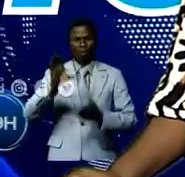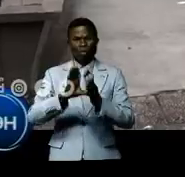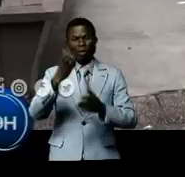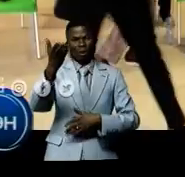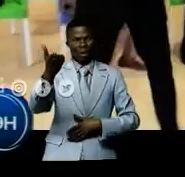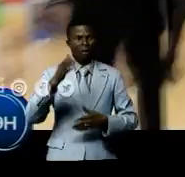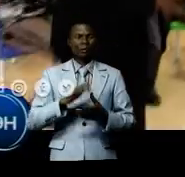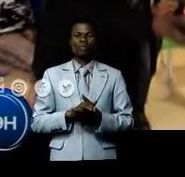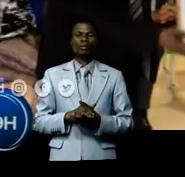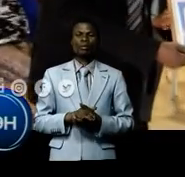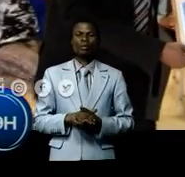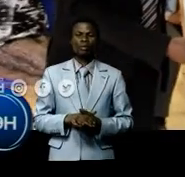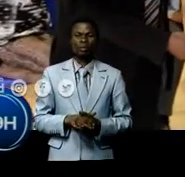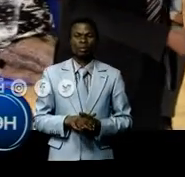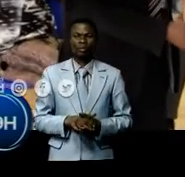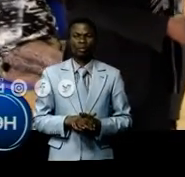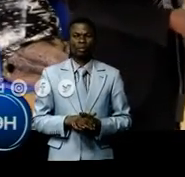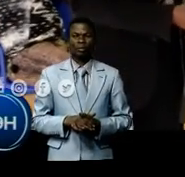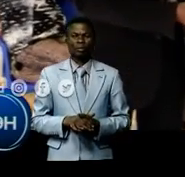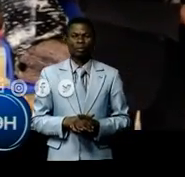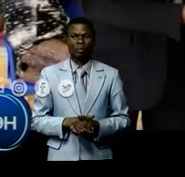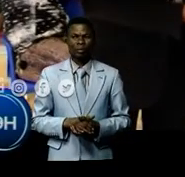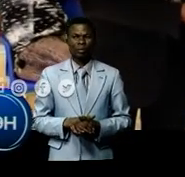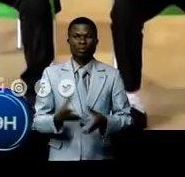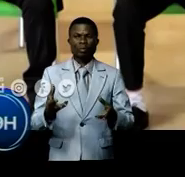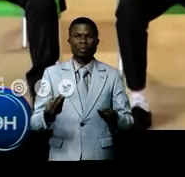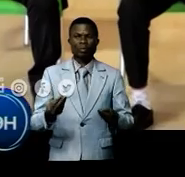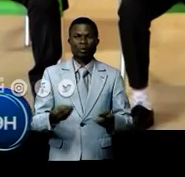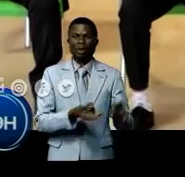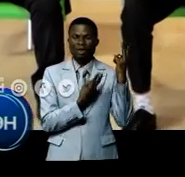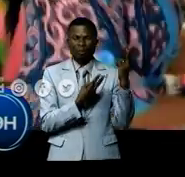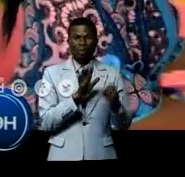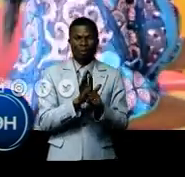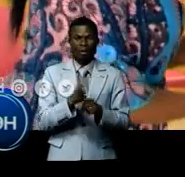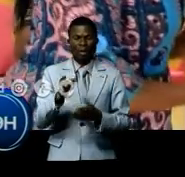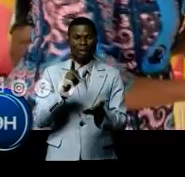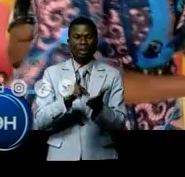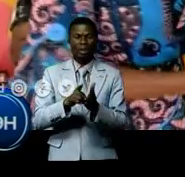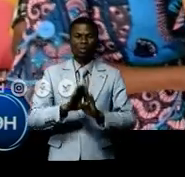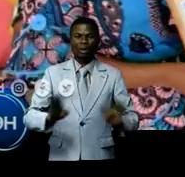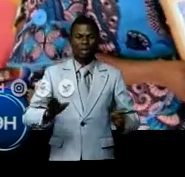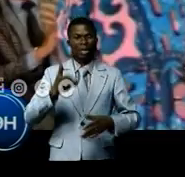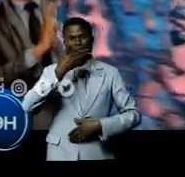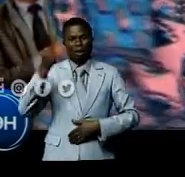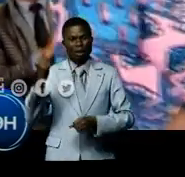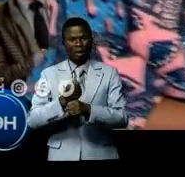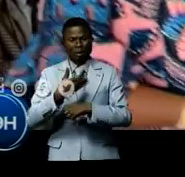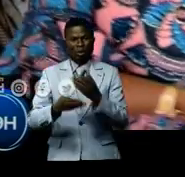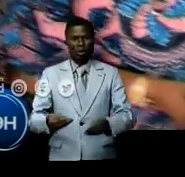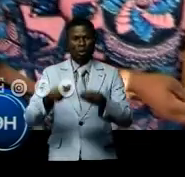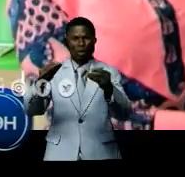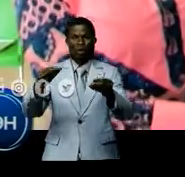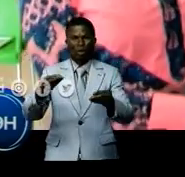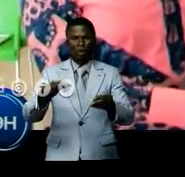Reportage. C'est une symbolique simple mais pleine de valeur. Des diplômes de mérite et d'excellence octroyés à